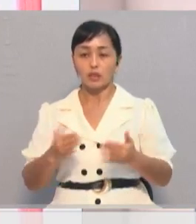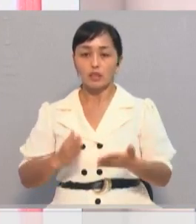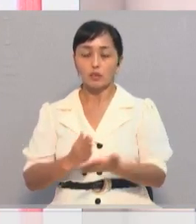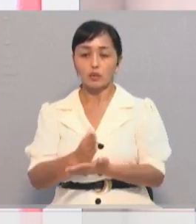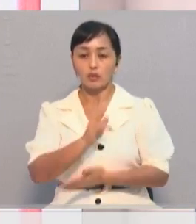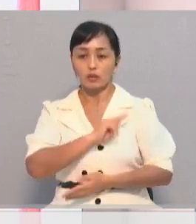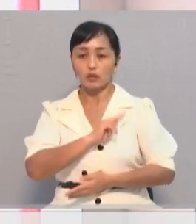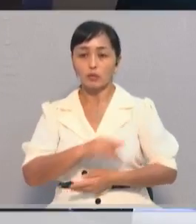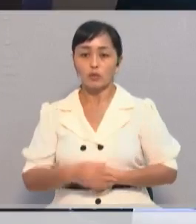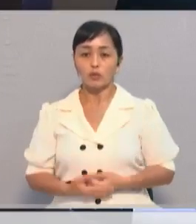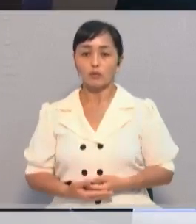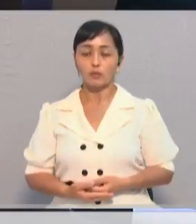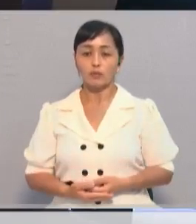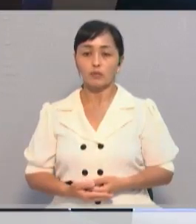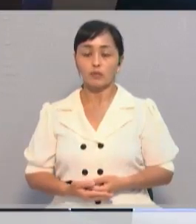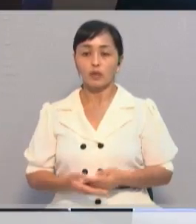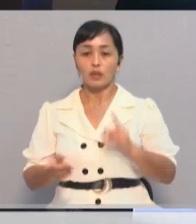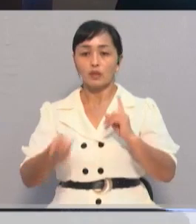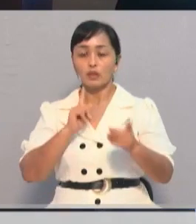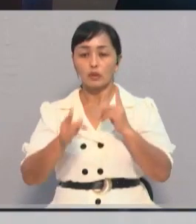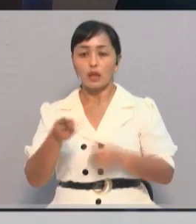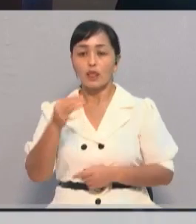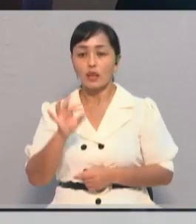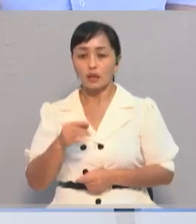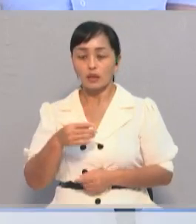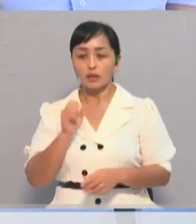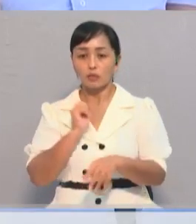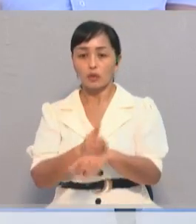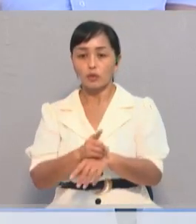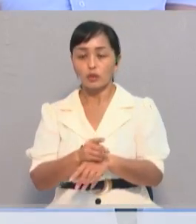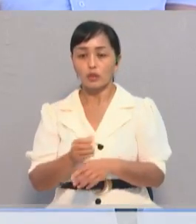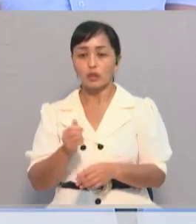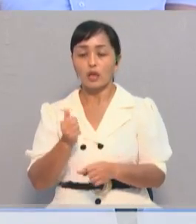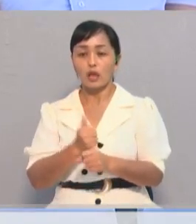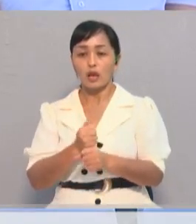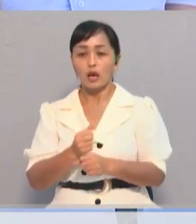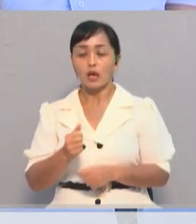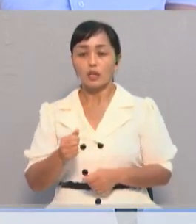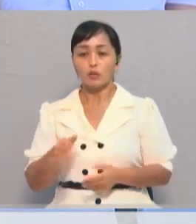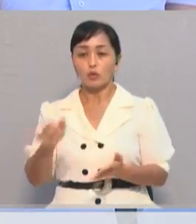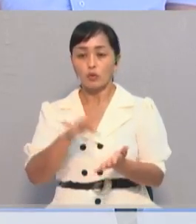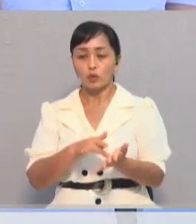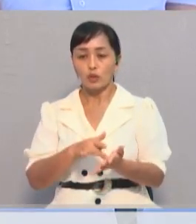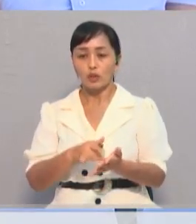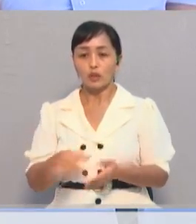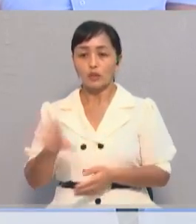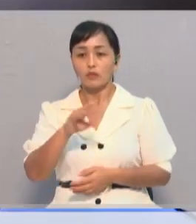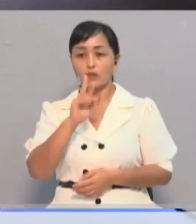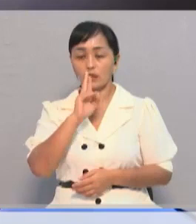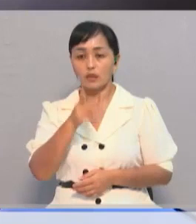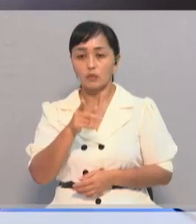будут начаты работы. На совещании Дархан Сатыбалды дал поручение акиму района устранить выявленные